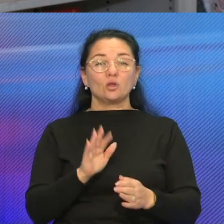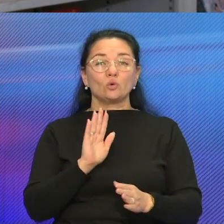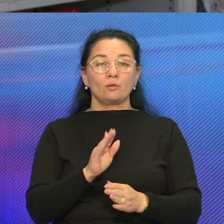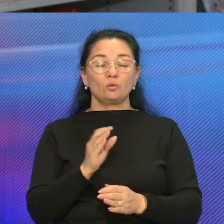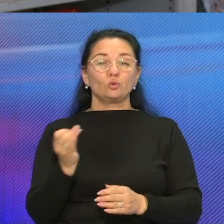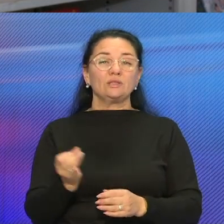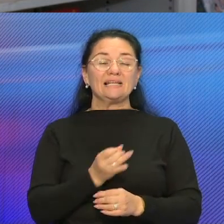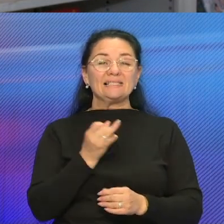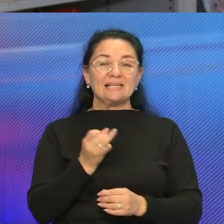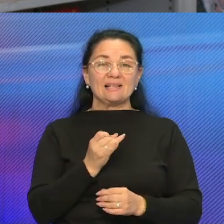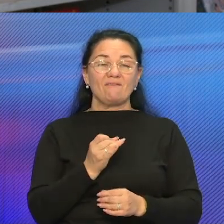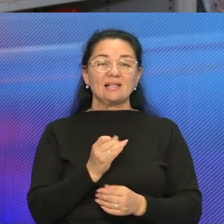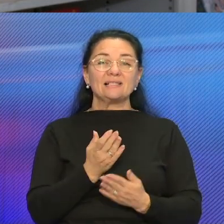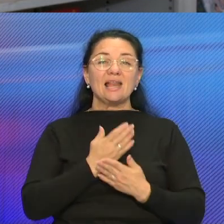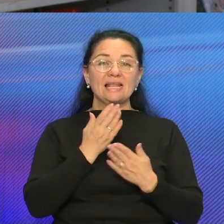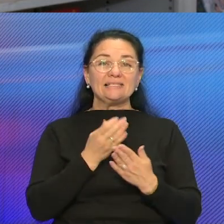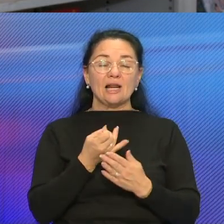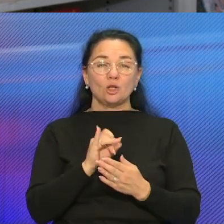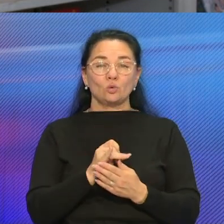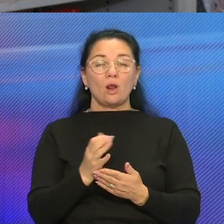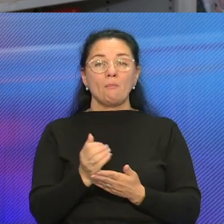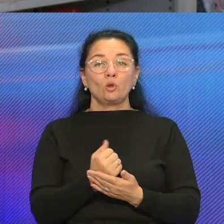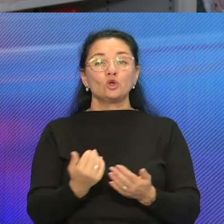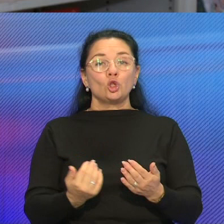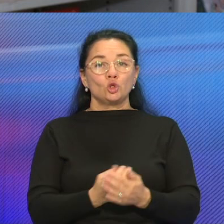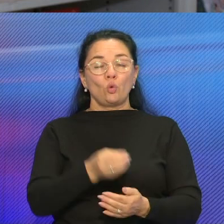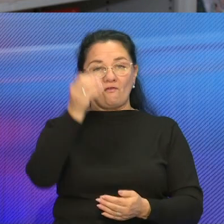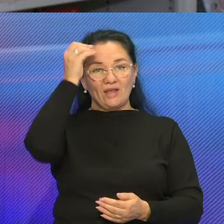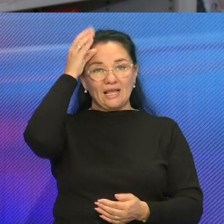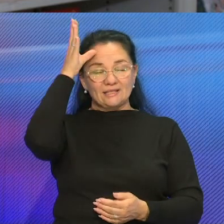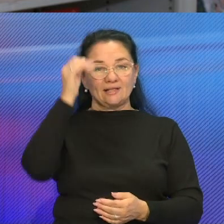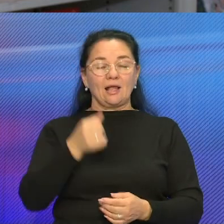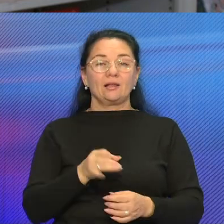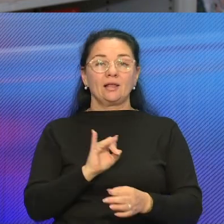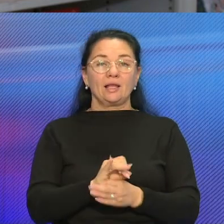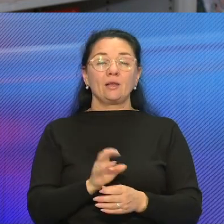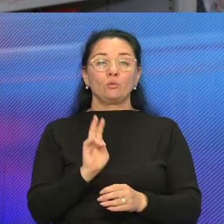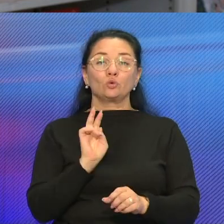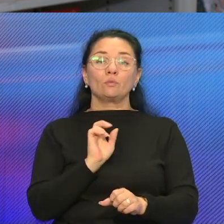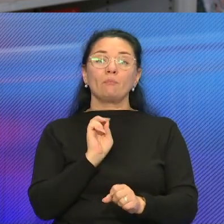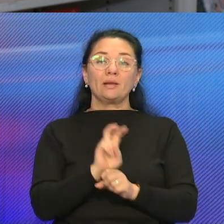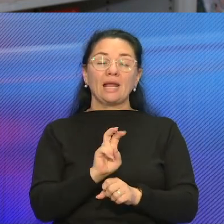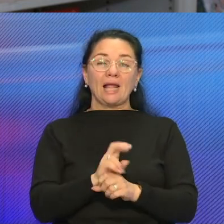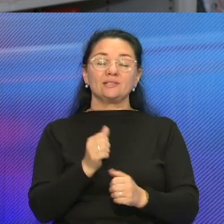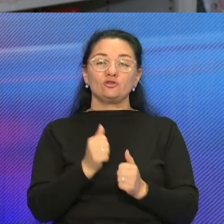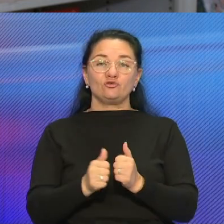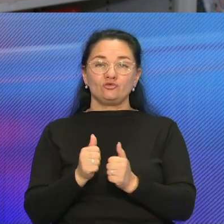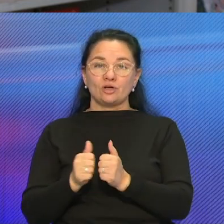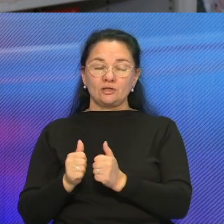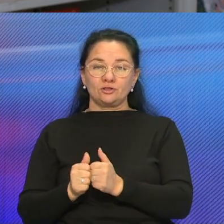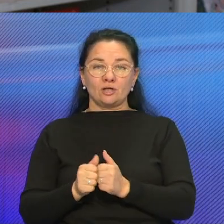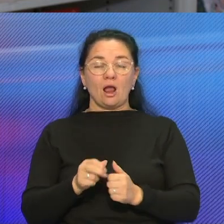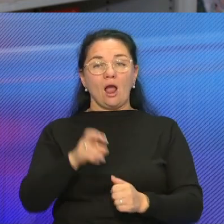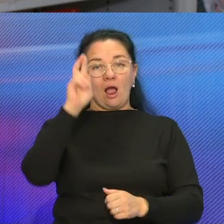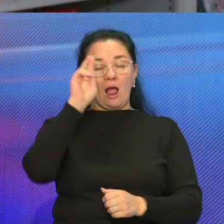літературай, атрымлюваць новая веды і будзе приходзіць як часті ў бібліотэчныя установы. Ну а бібліотэкарам